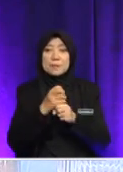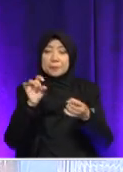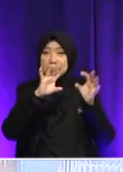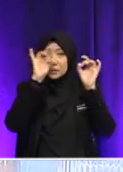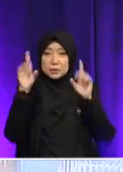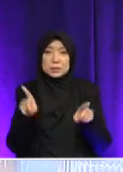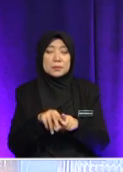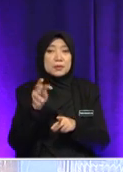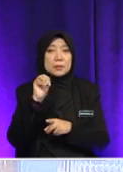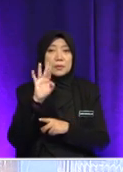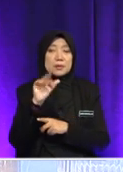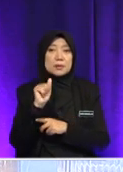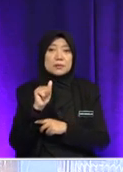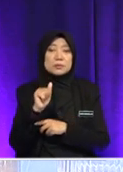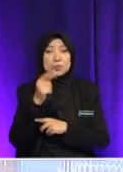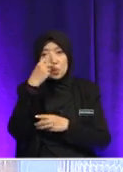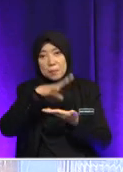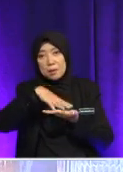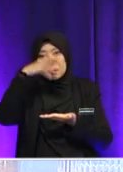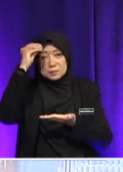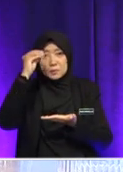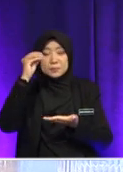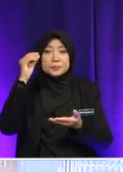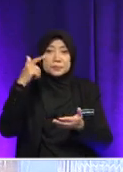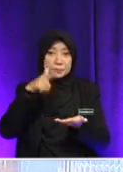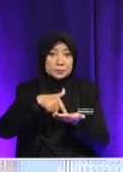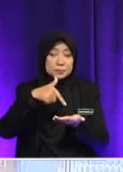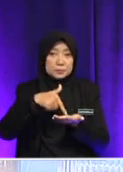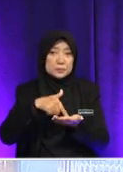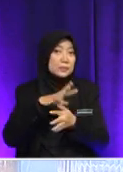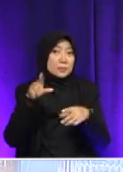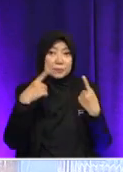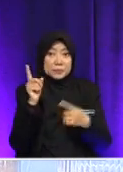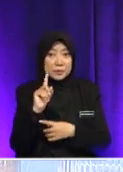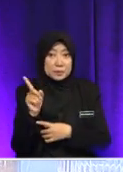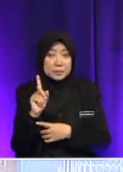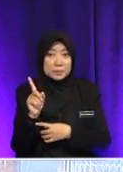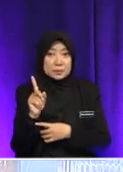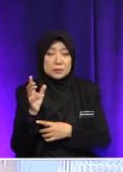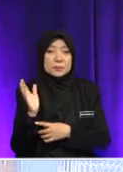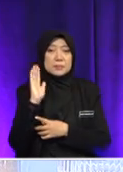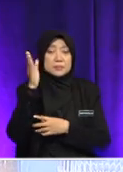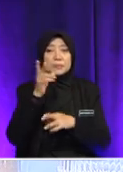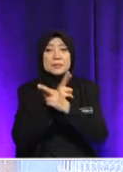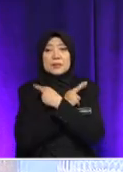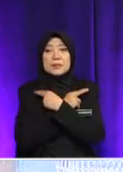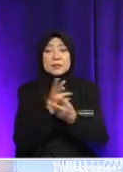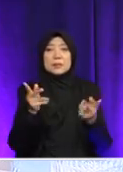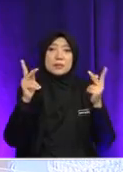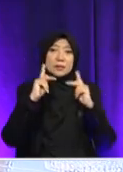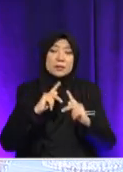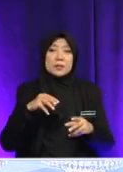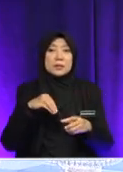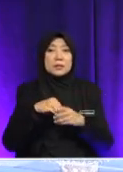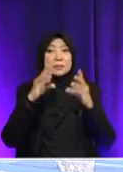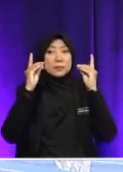bersamamu dengan Mira dan untuk kita belajar lebih lagi tentang Tarjo kita untuk hari ini jangan kemana-mana tahu kita akan tiba segitiga kembali seperti ini